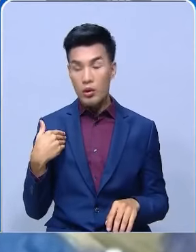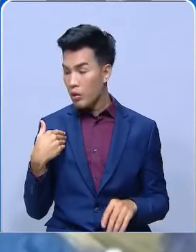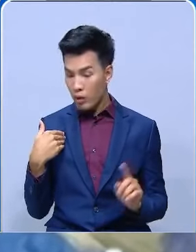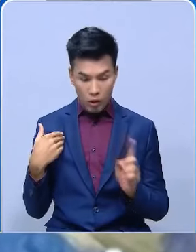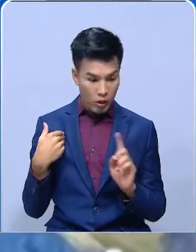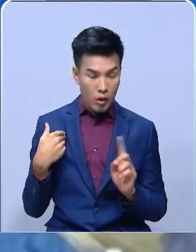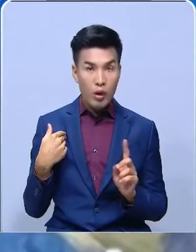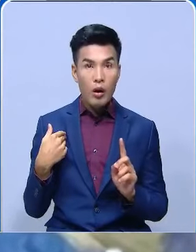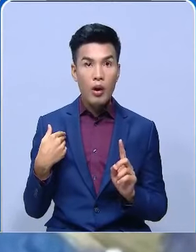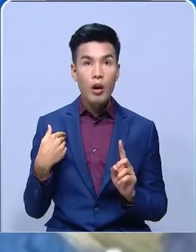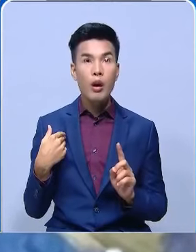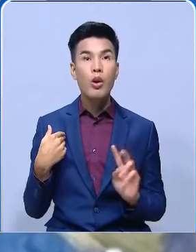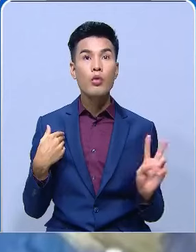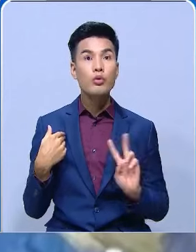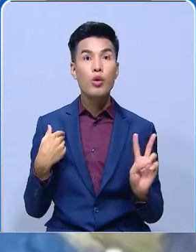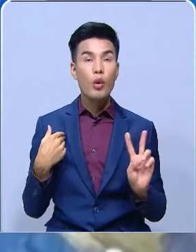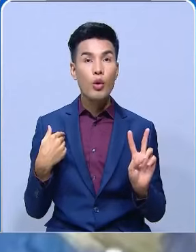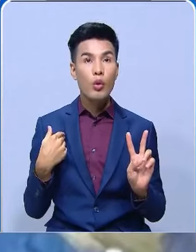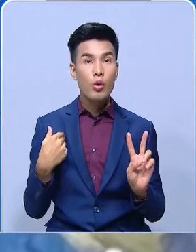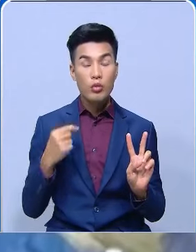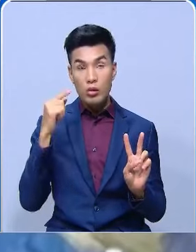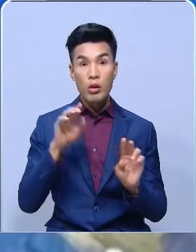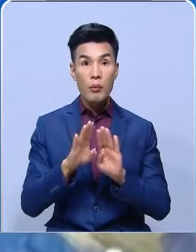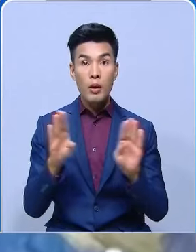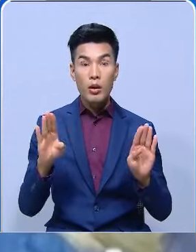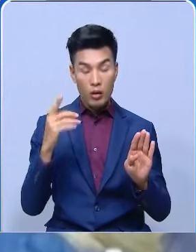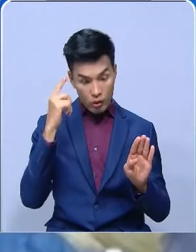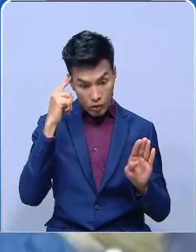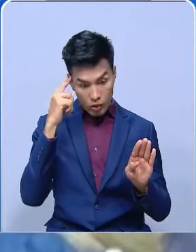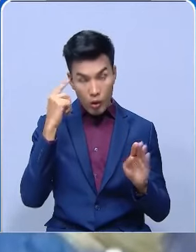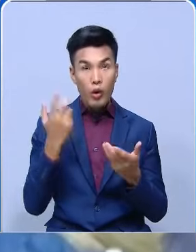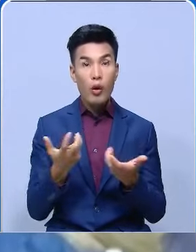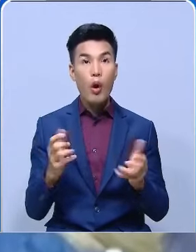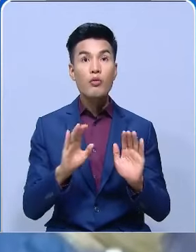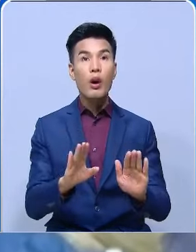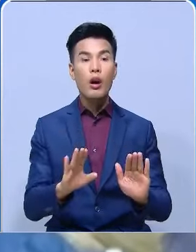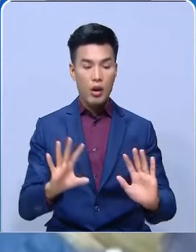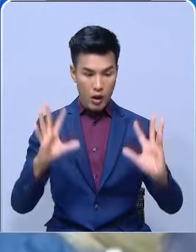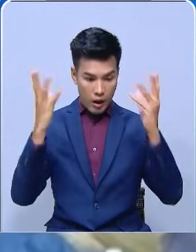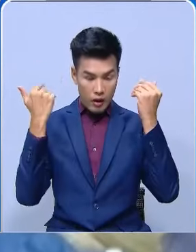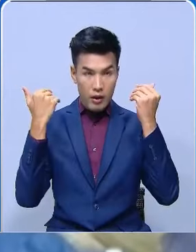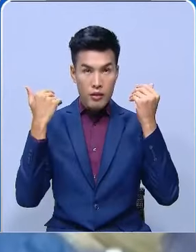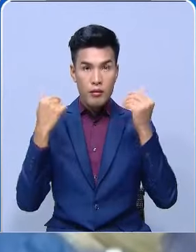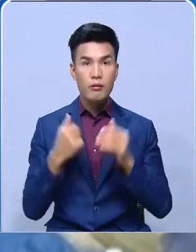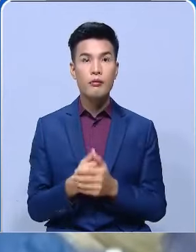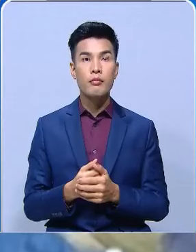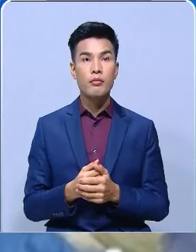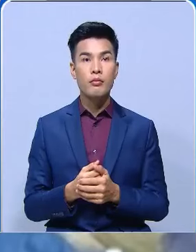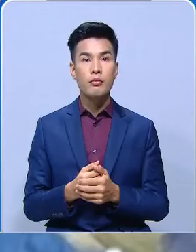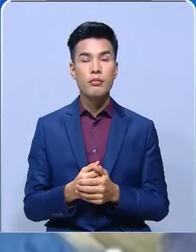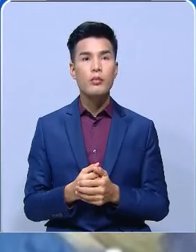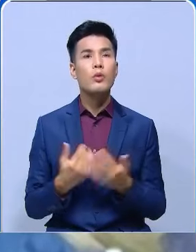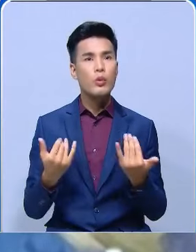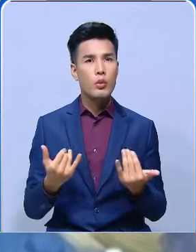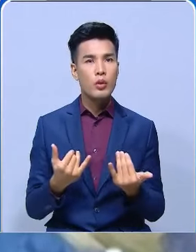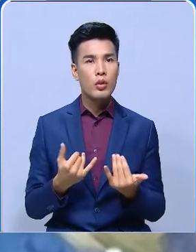ะผู้เสียหาย2คนค่ะตื่นขึ้นมาจะเปิดร้านถึงได้รู้ว่าอ้าวของที่วางบนโต๊ะมันหายไปไหนคราวนี้ก็เลยเดี๋ย